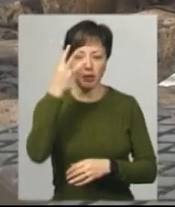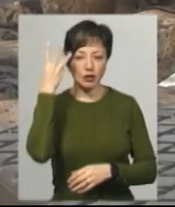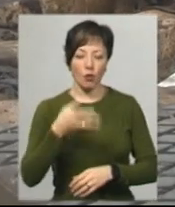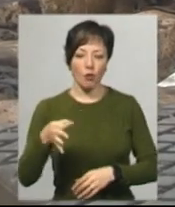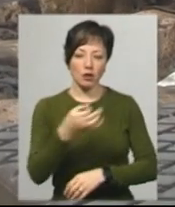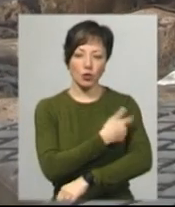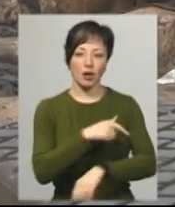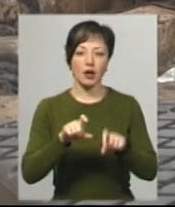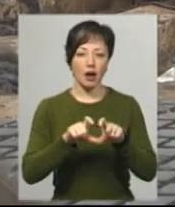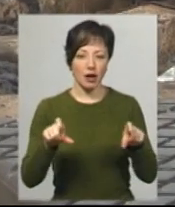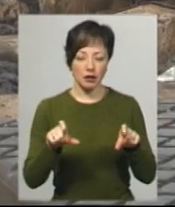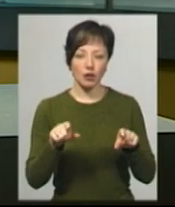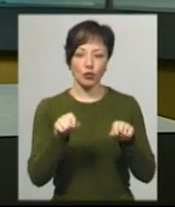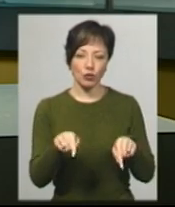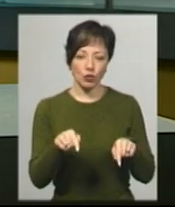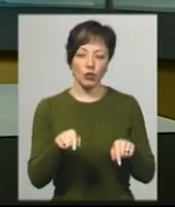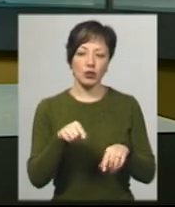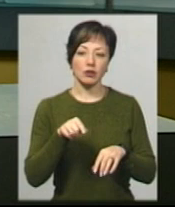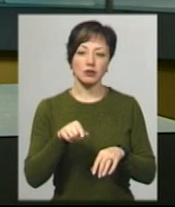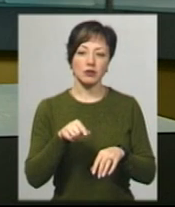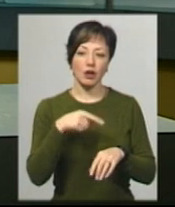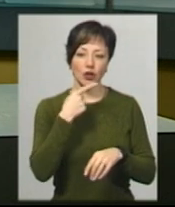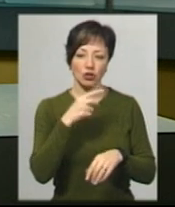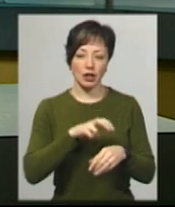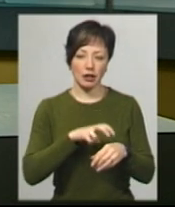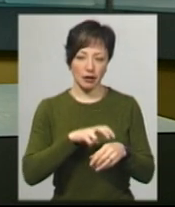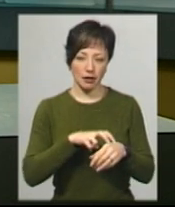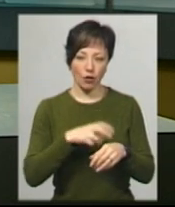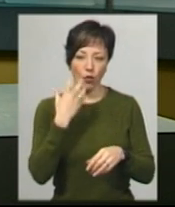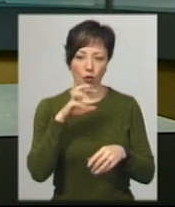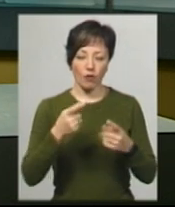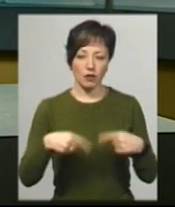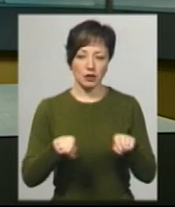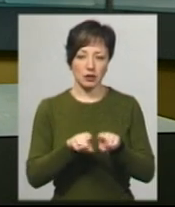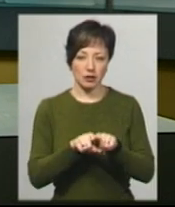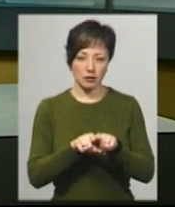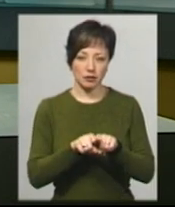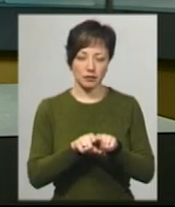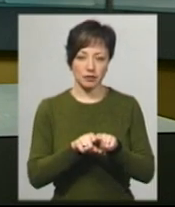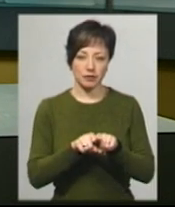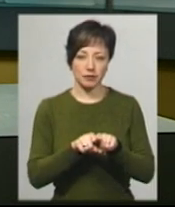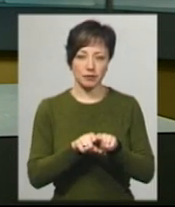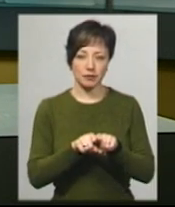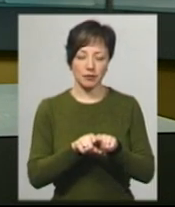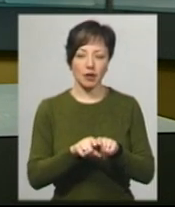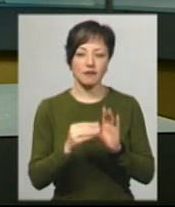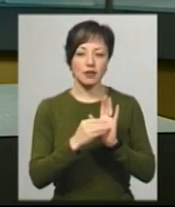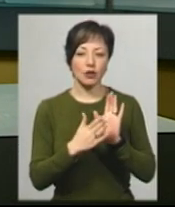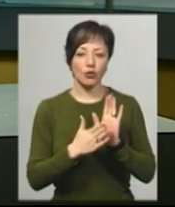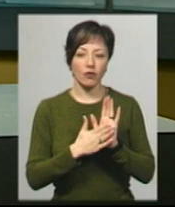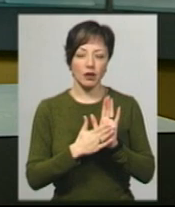обласної лікарні, де йому, за словами лікаря опікового відділення Хмельницької обласної лікарні Олександра Пацаранюка,